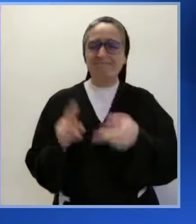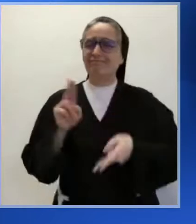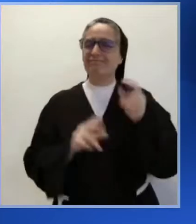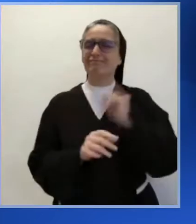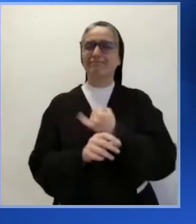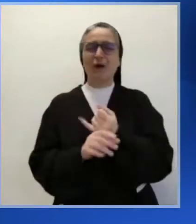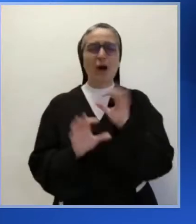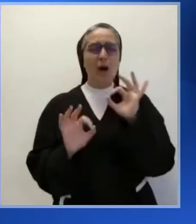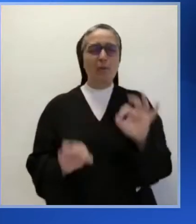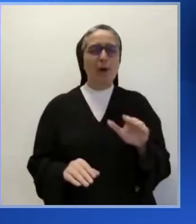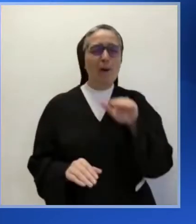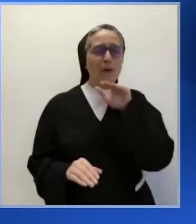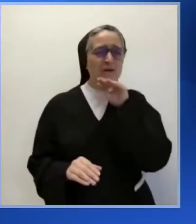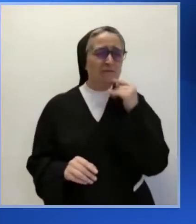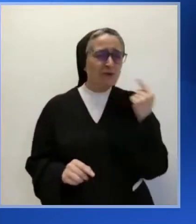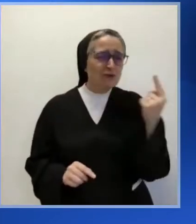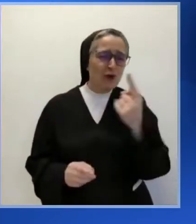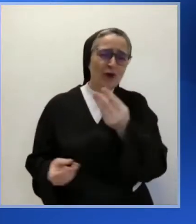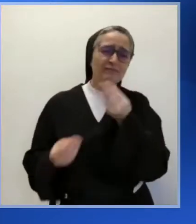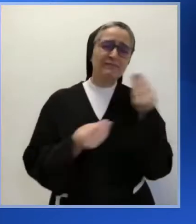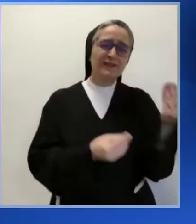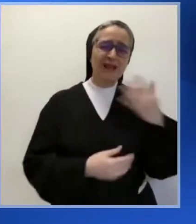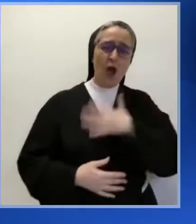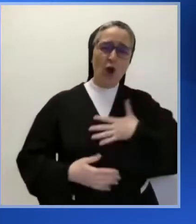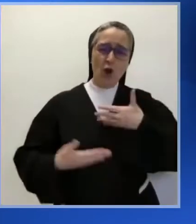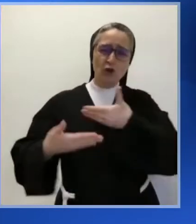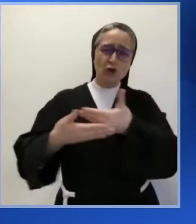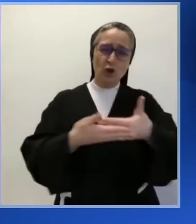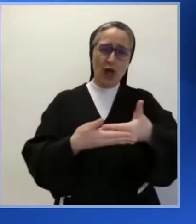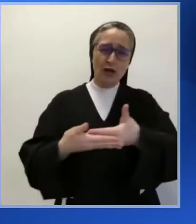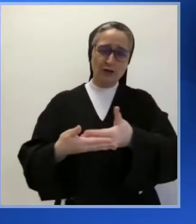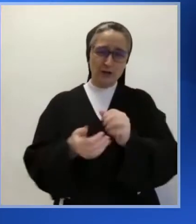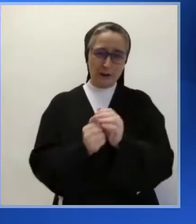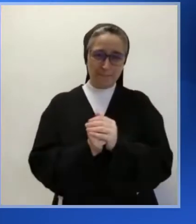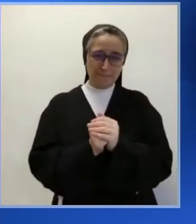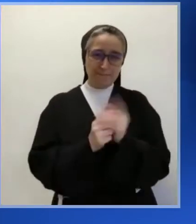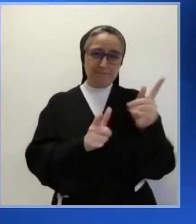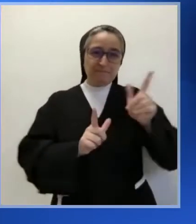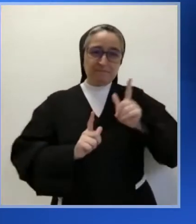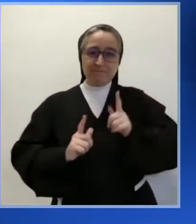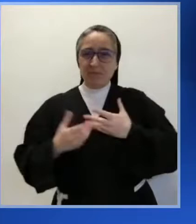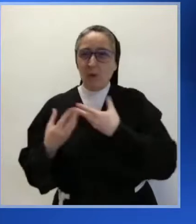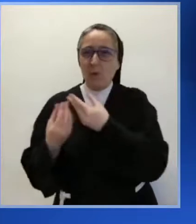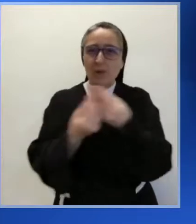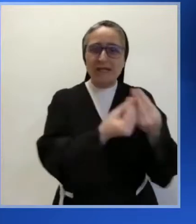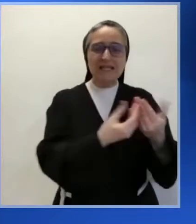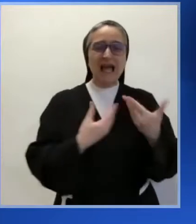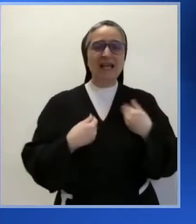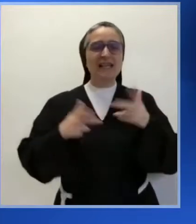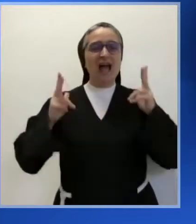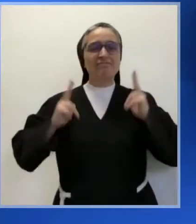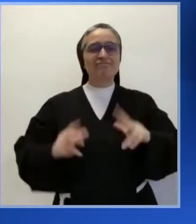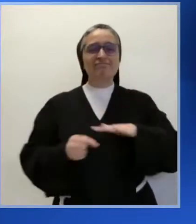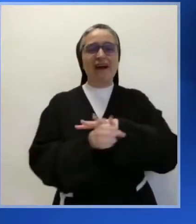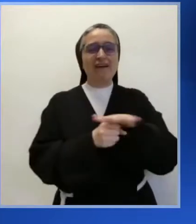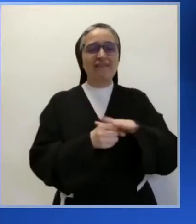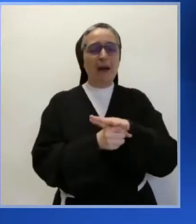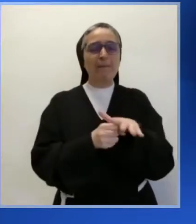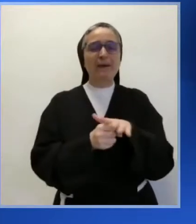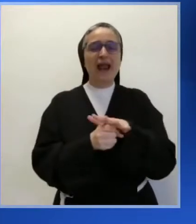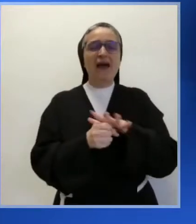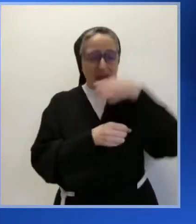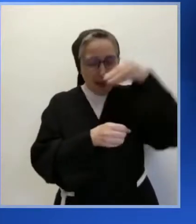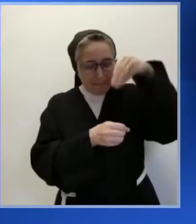a quelli più soli. Dona serenità e unità alle famiglie, luogo primario